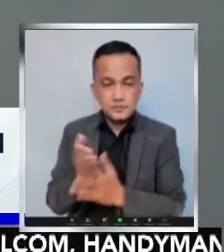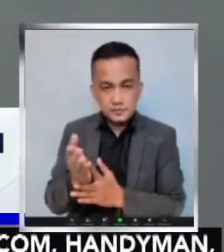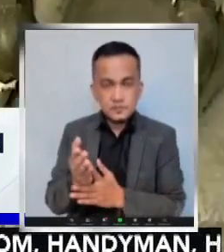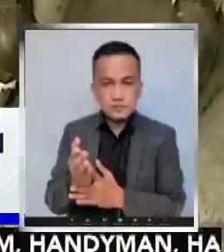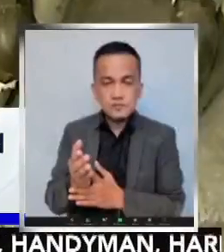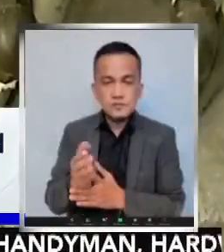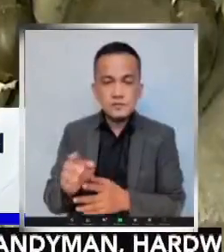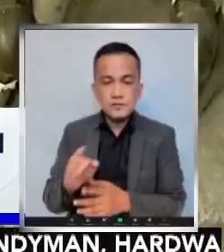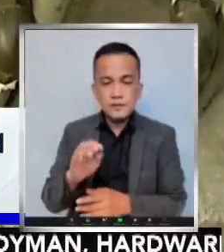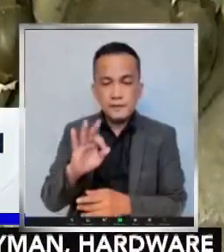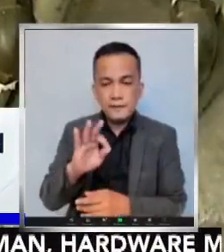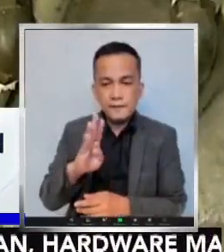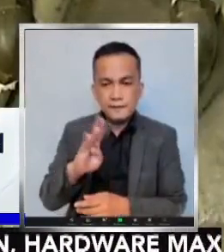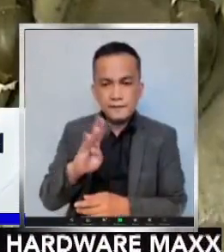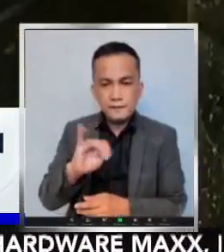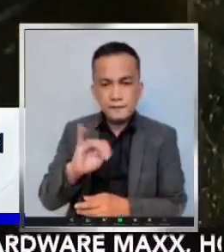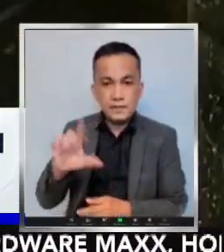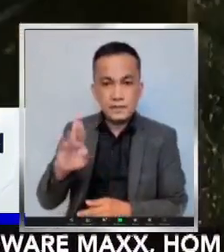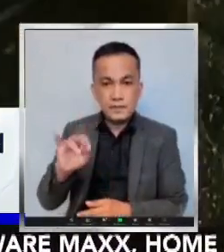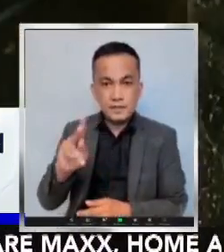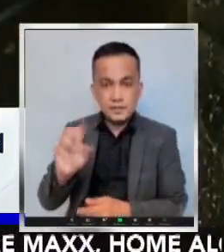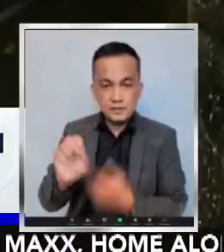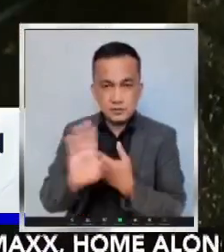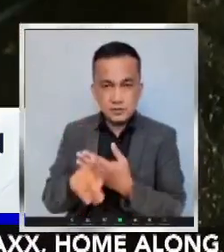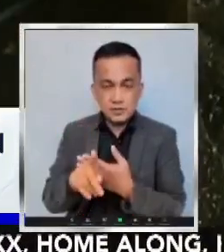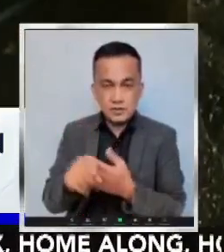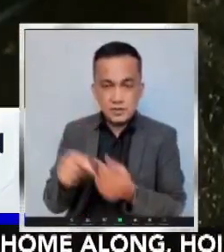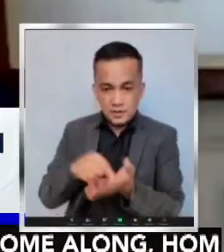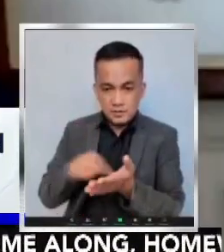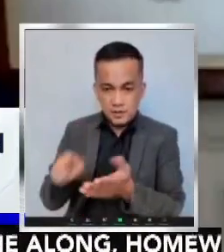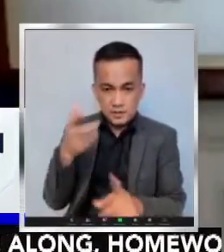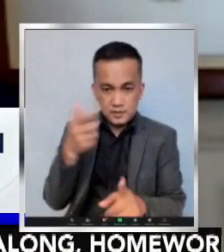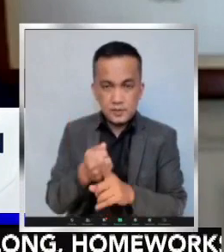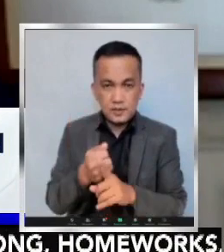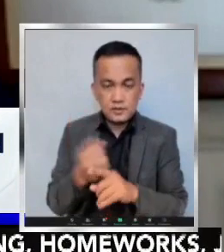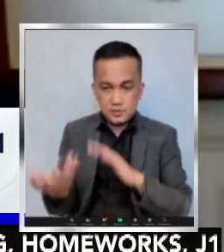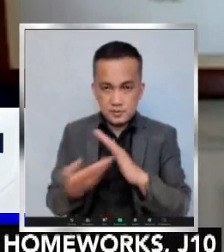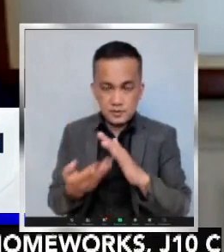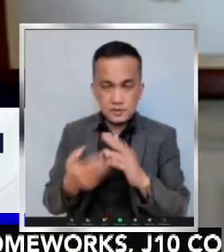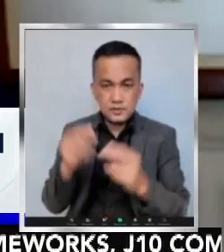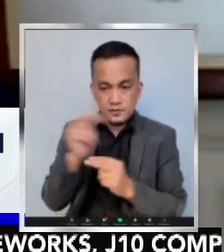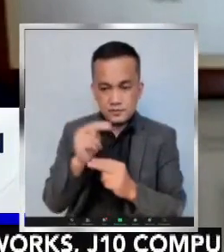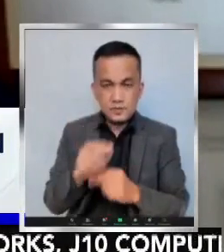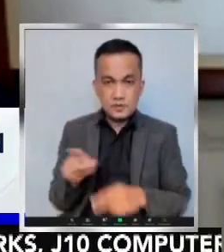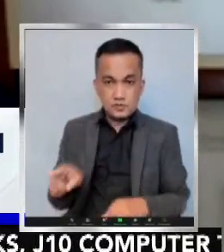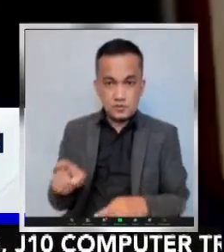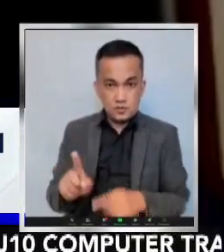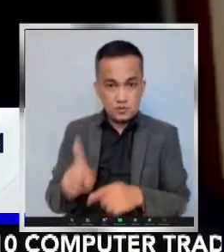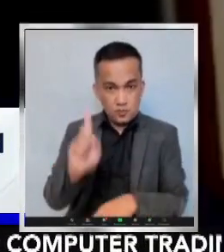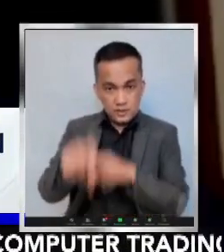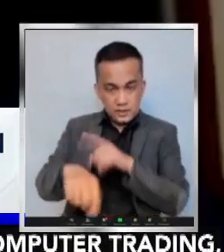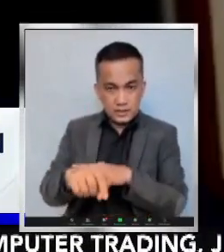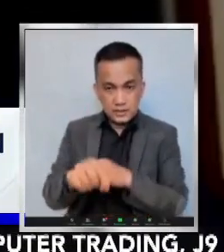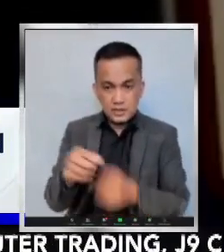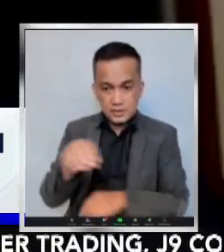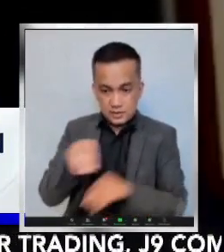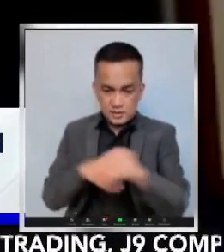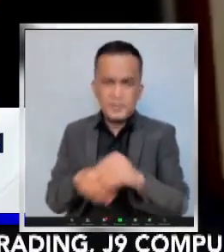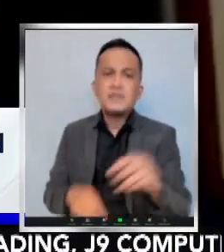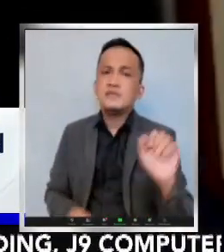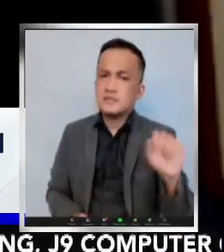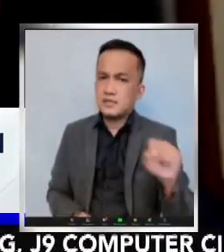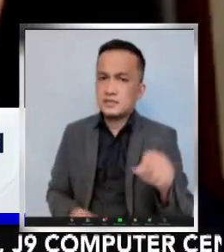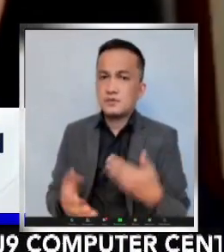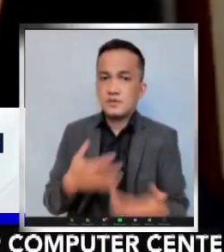rebates o isosoling bayad sa mga apektadong customer sa Nobyembre. Will this be a one-time rebate? Yes. Whatever that amount of